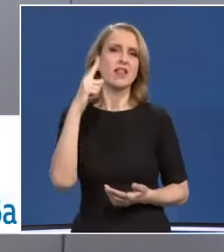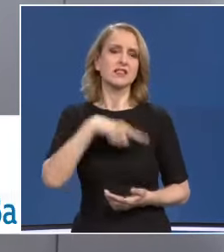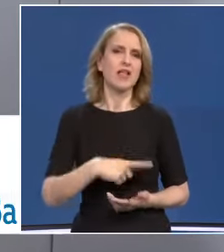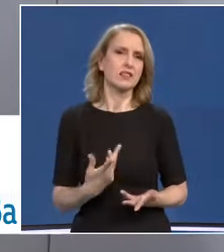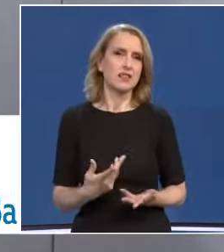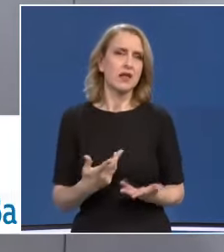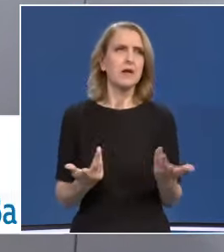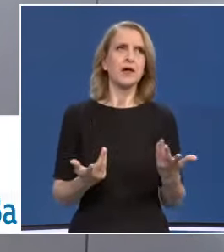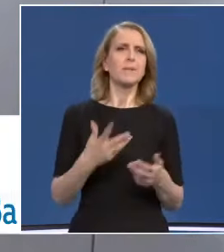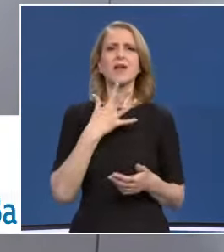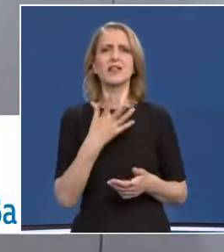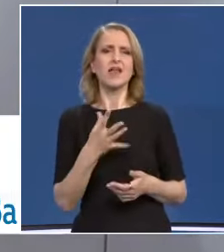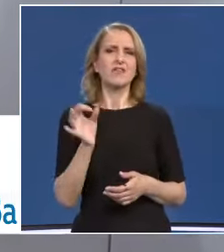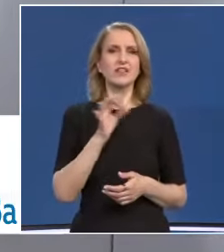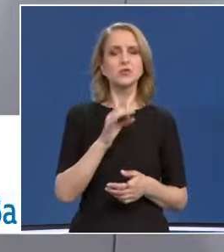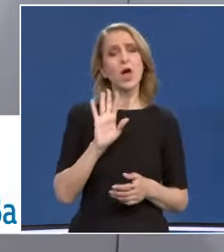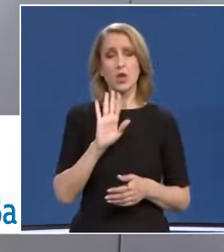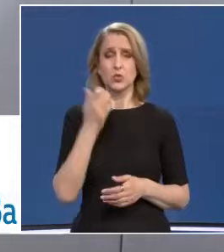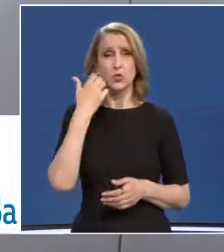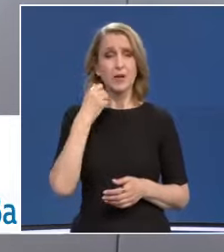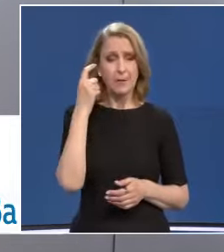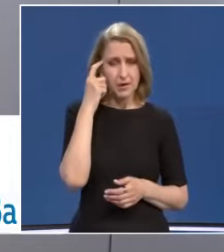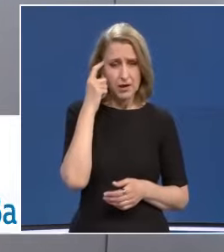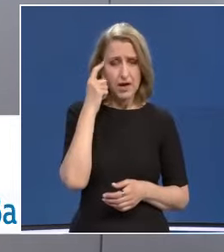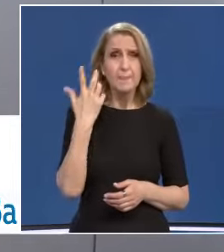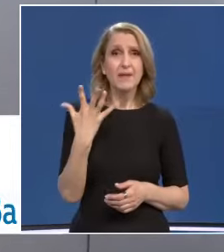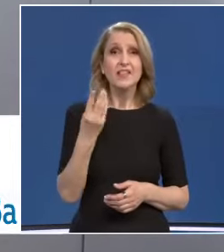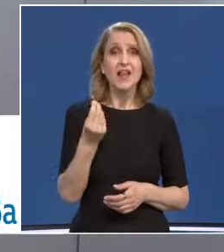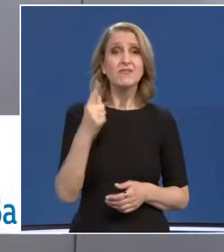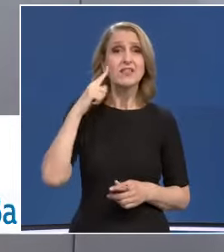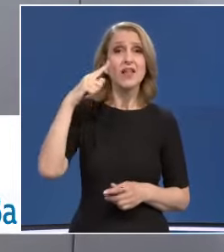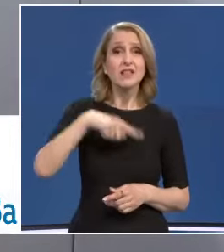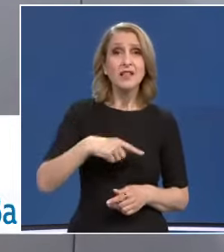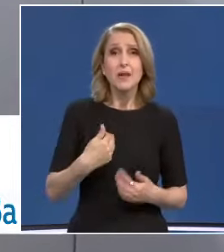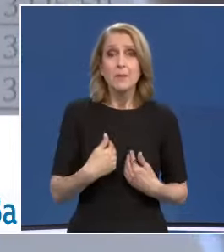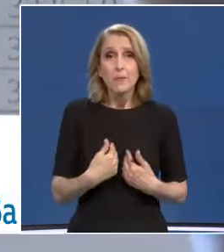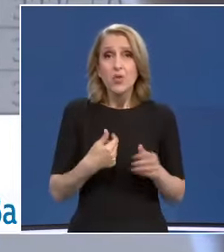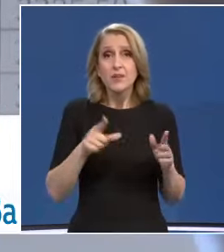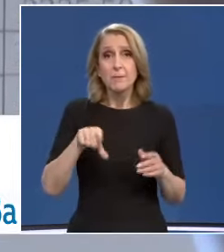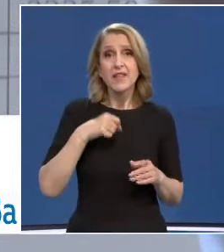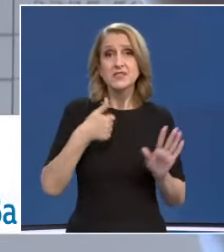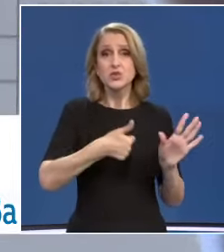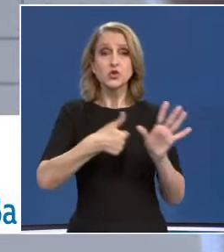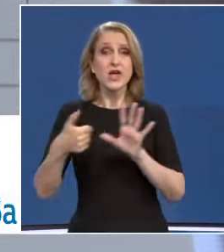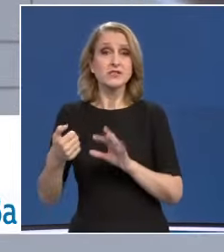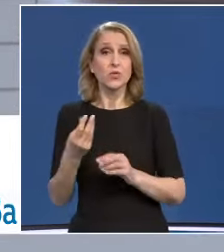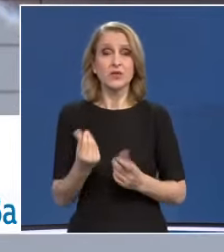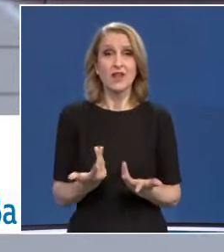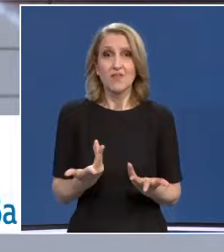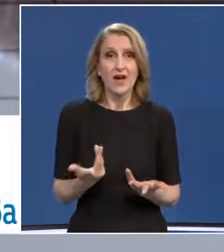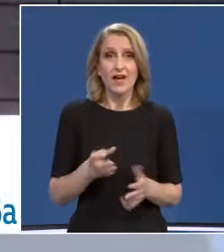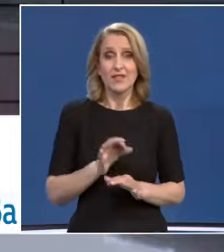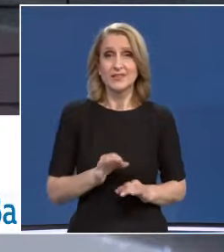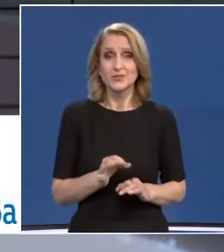не е нищо, 5 лева. Мисли си на къла, реко, как да не е нищо, реко, пенсията ми е 600 лева. Жената, свързана с фирмата